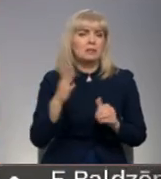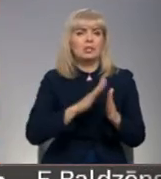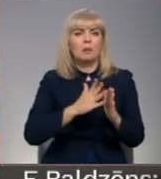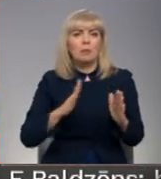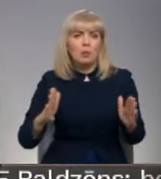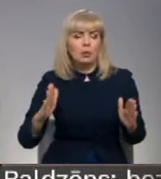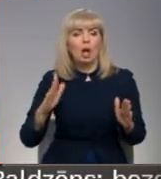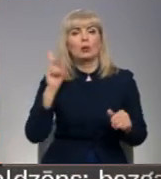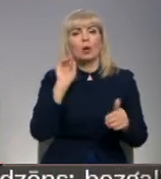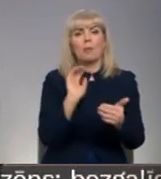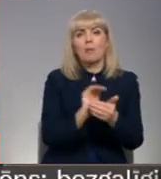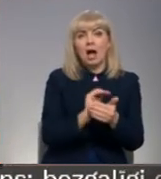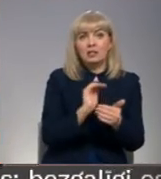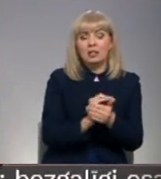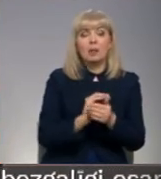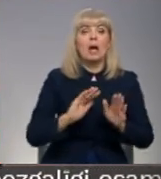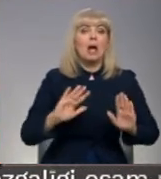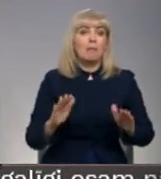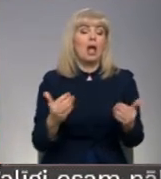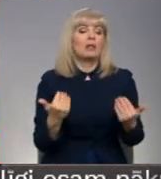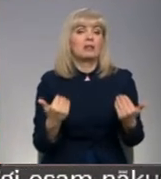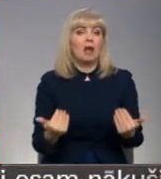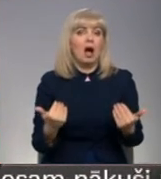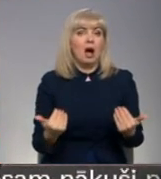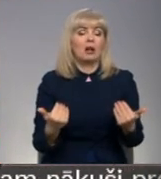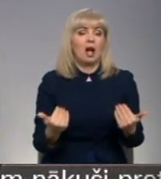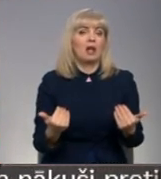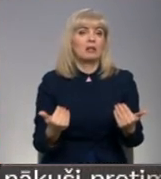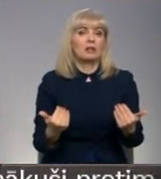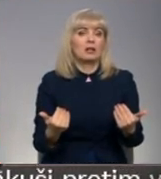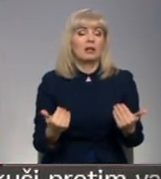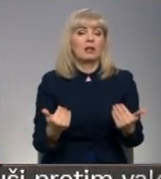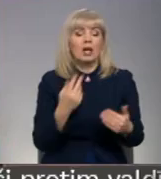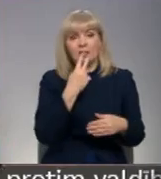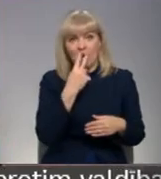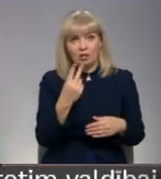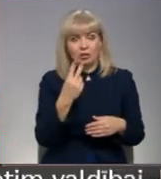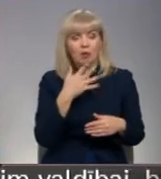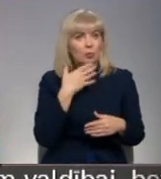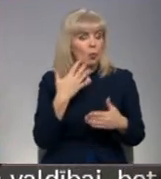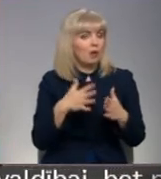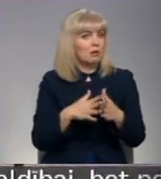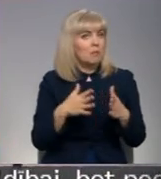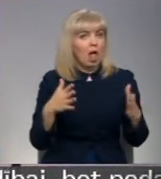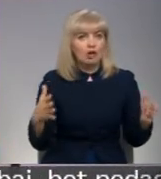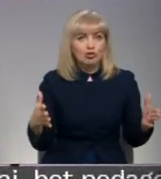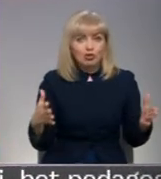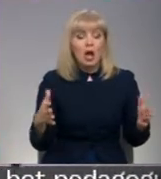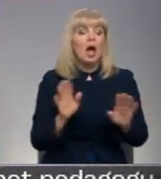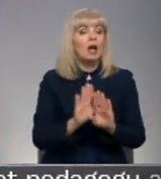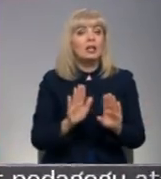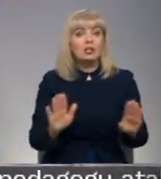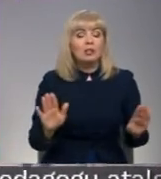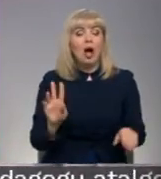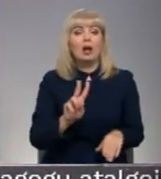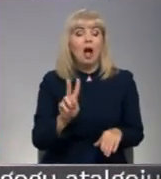un zinām. Bet nu, tagad tas ieskats ir daudz plašāks. Izstādi,